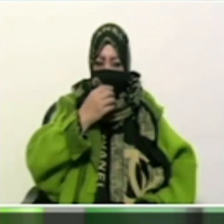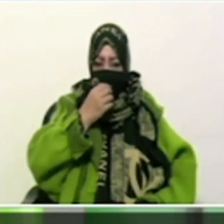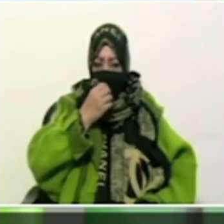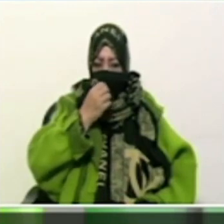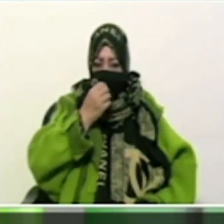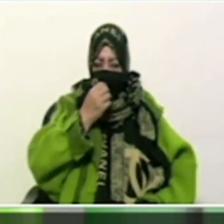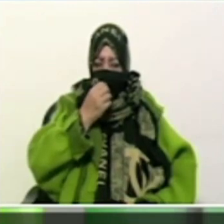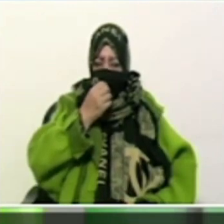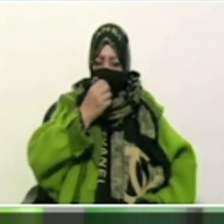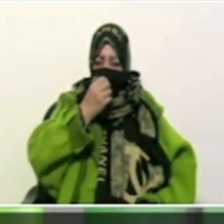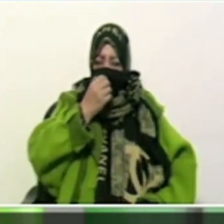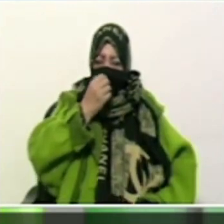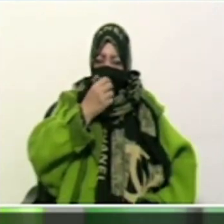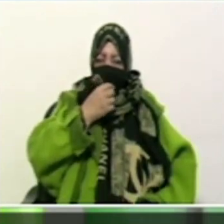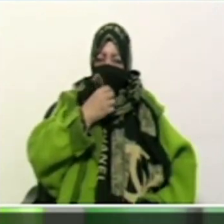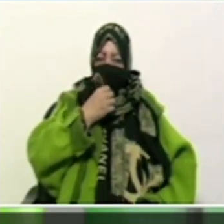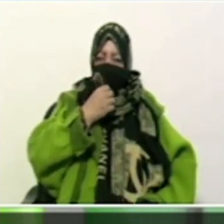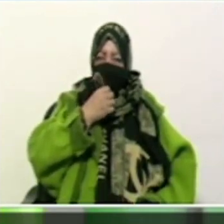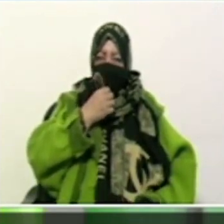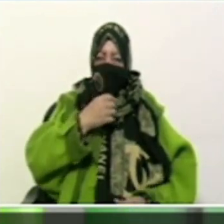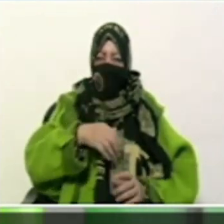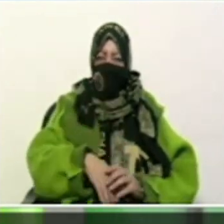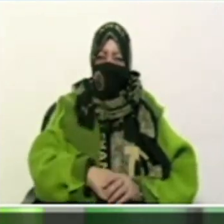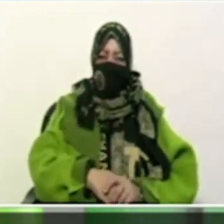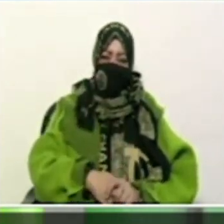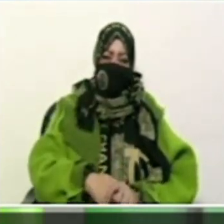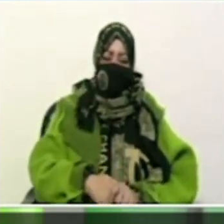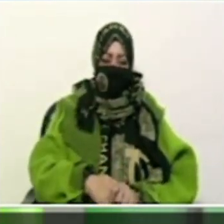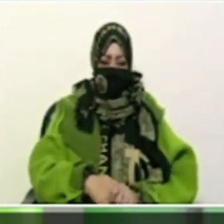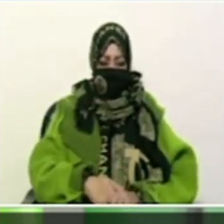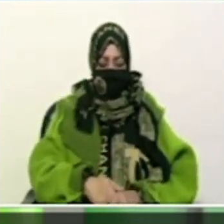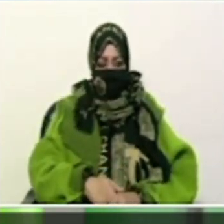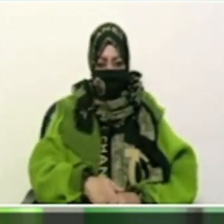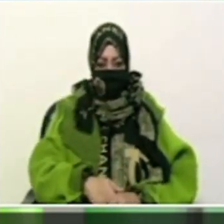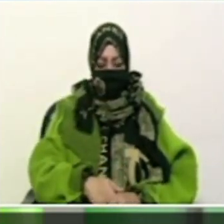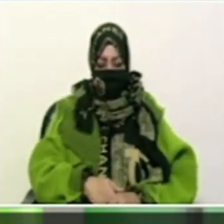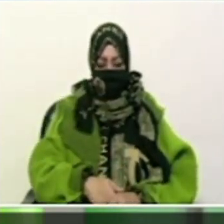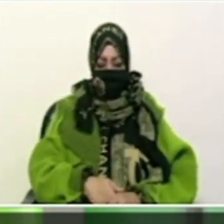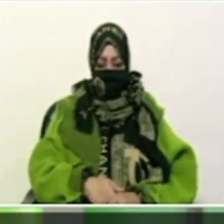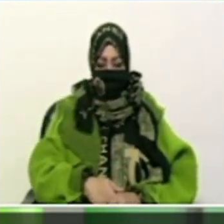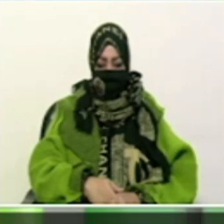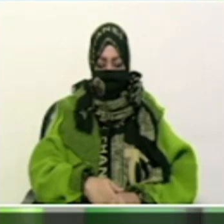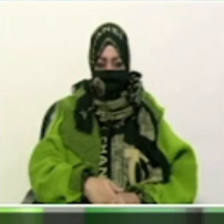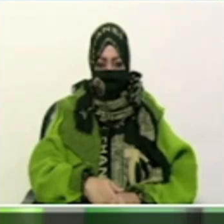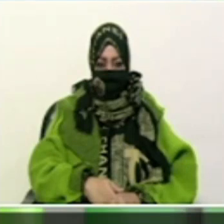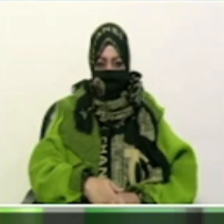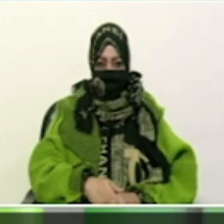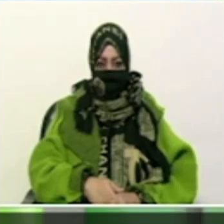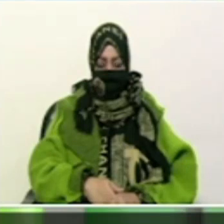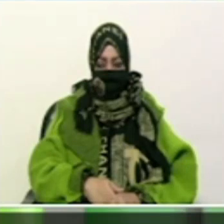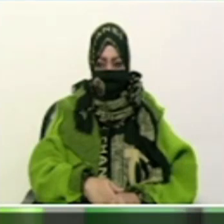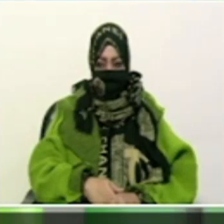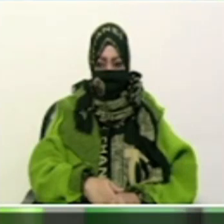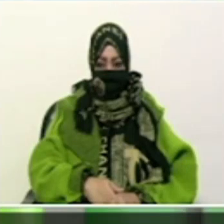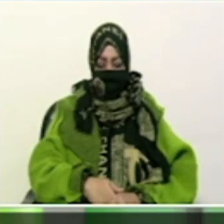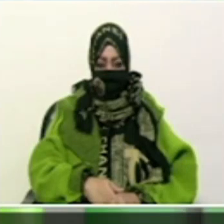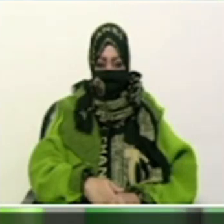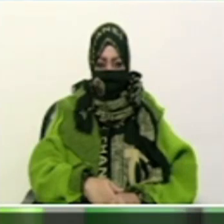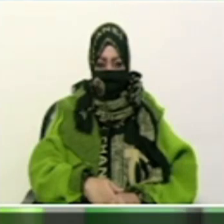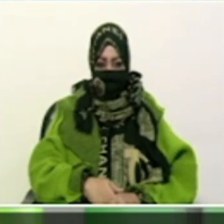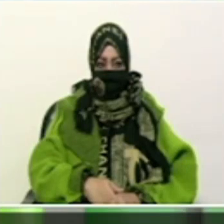نعم تفضل أنت على الهواء. السلام عليكم. وعليكم السلام ورحمة الله. شيخ